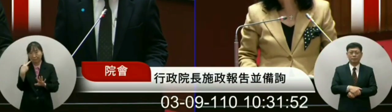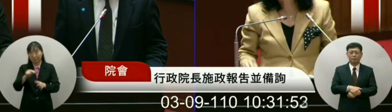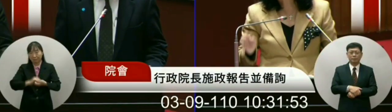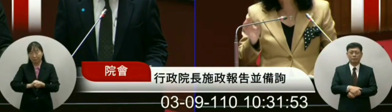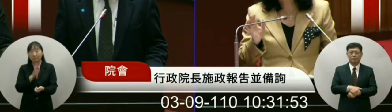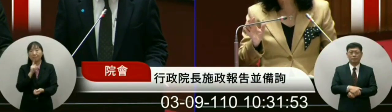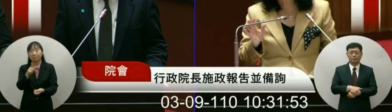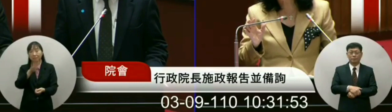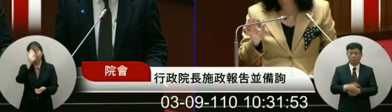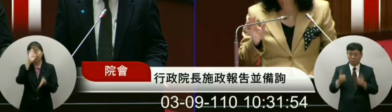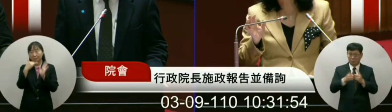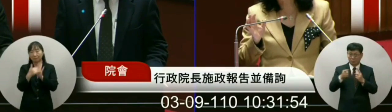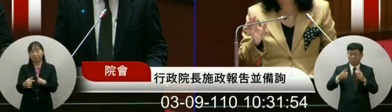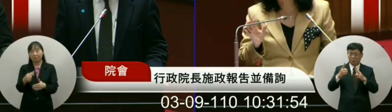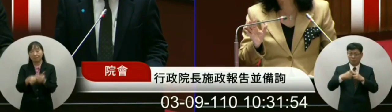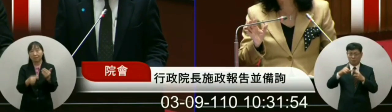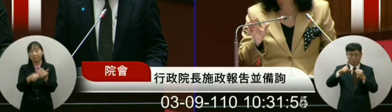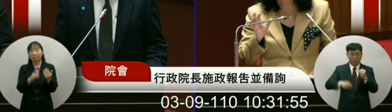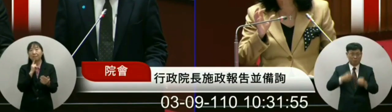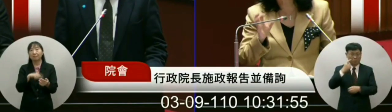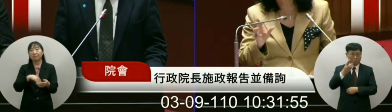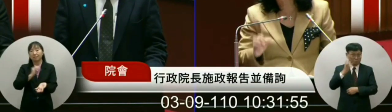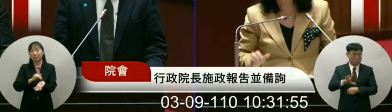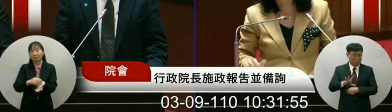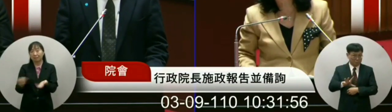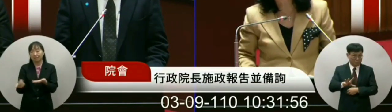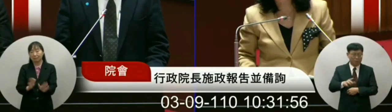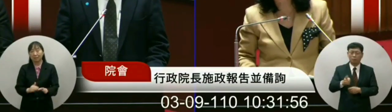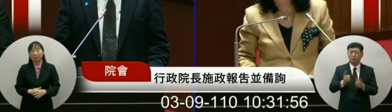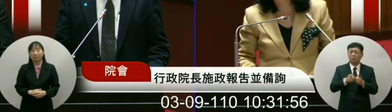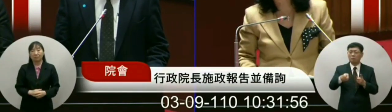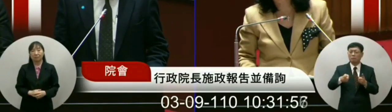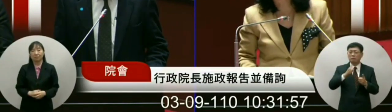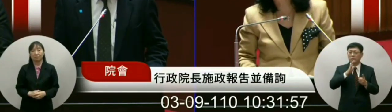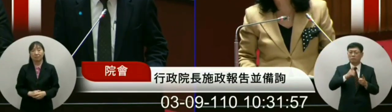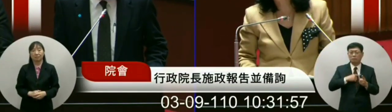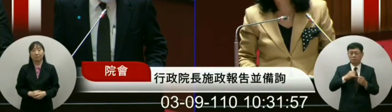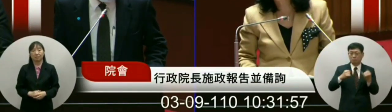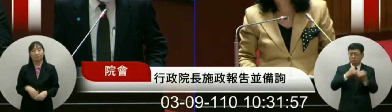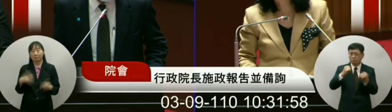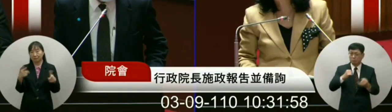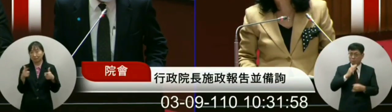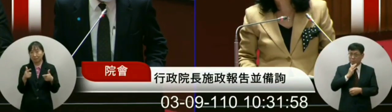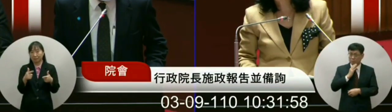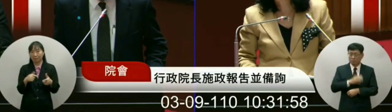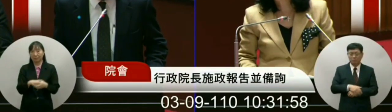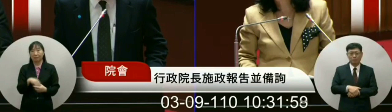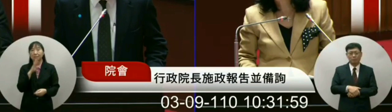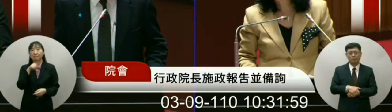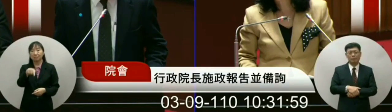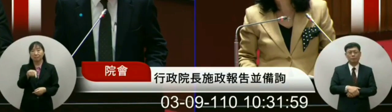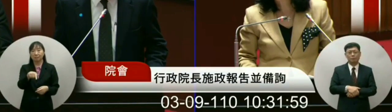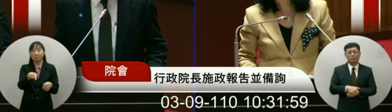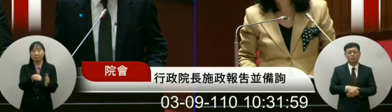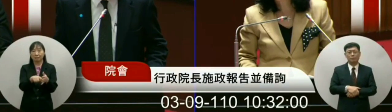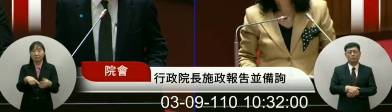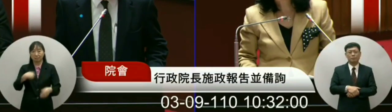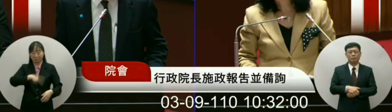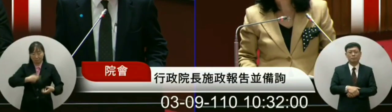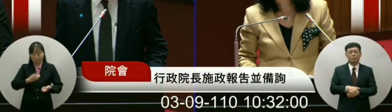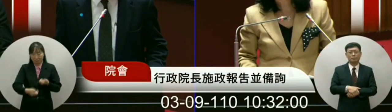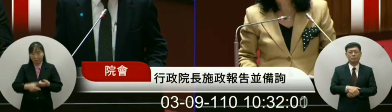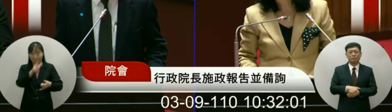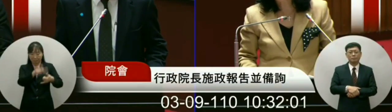据我们防疫的量能跟医疗准备的量。 你对小明有歧视是因为小明本身就带菌吗？ 没有，那他是因为他的一个身份